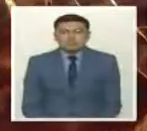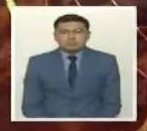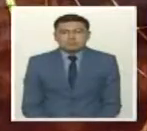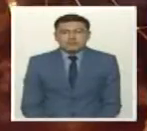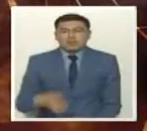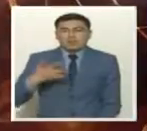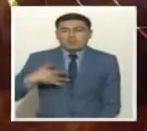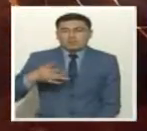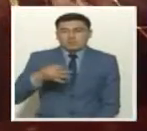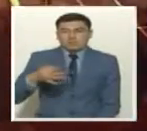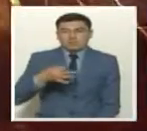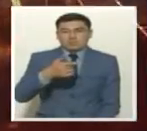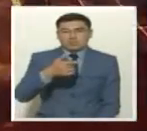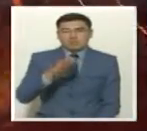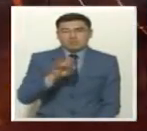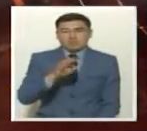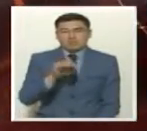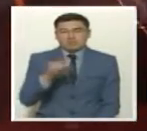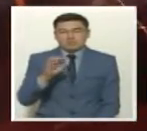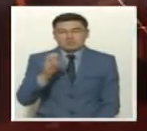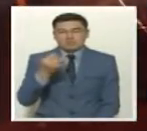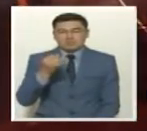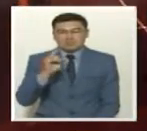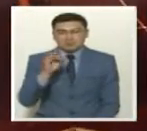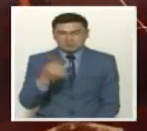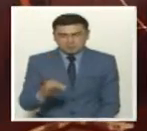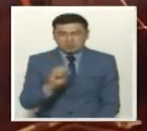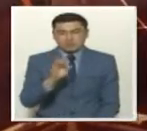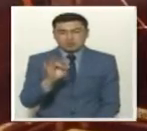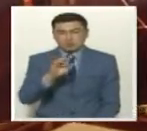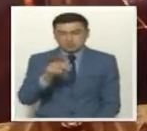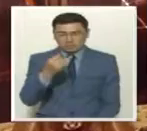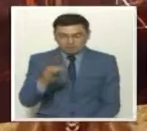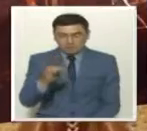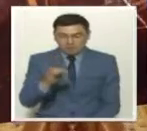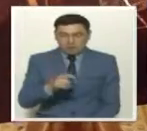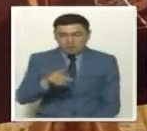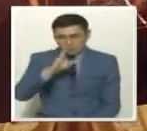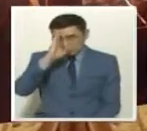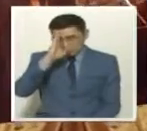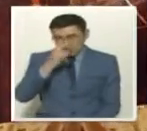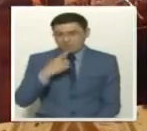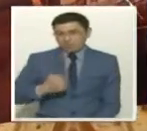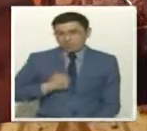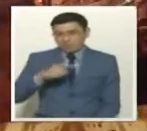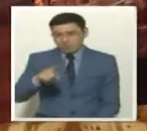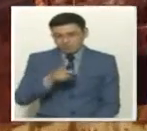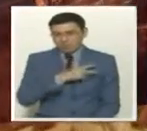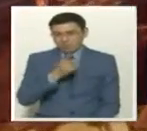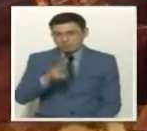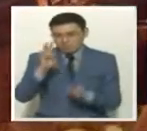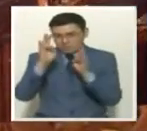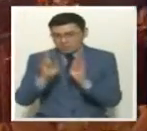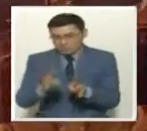Жамбыл облысы гвардейский елді мекенінде қайтыс болған ақтаулық сарбаз Әлібек Қалбайдың денесі ұшақпен туған жеріне жеткізілді. Марқұмның